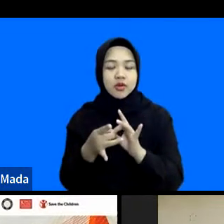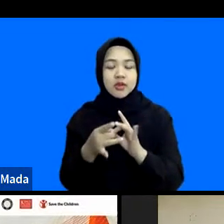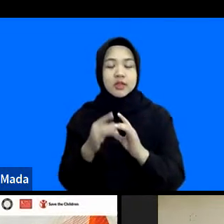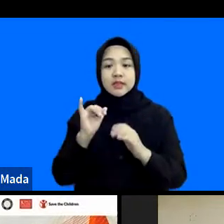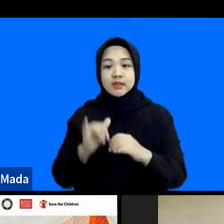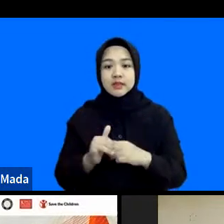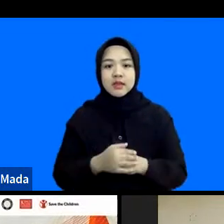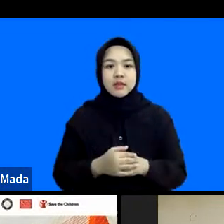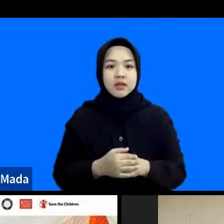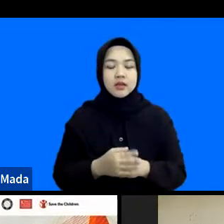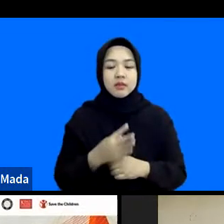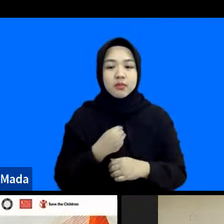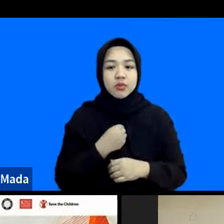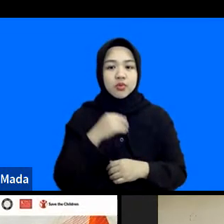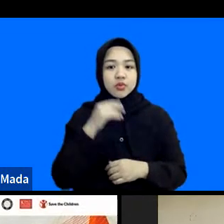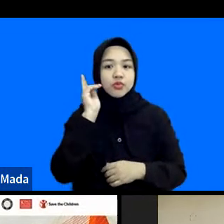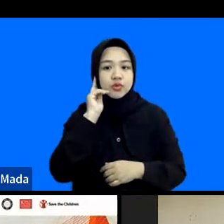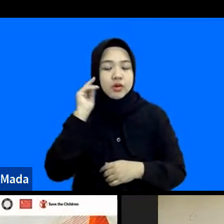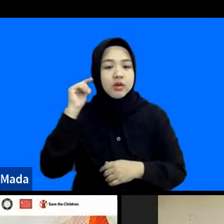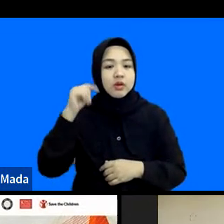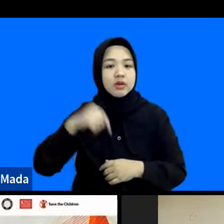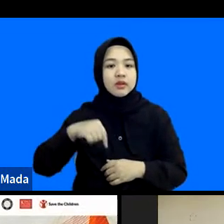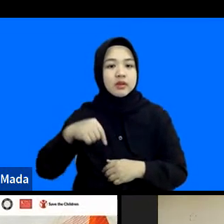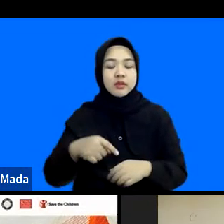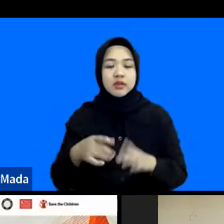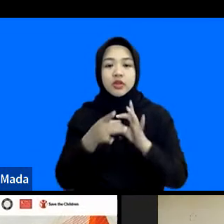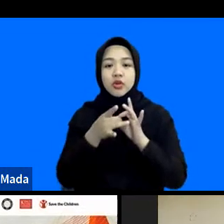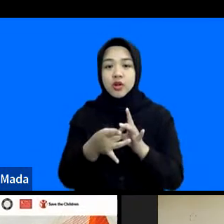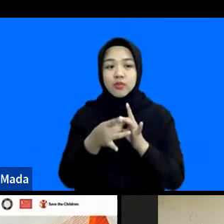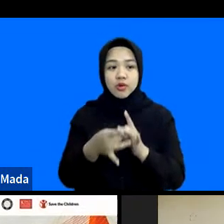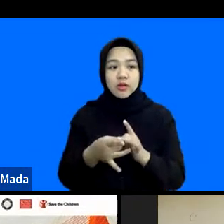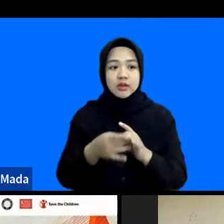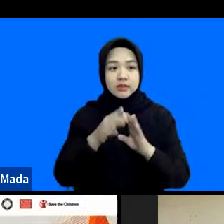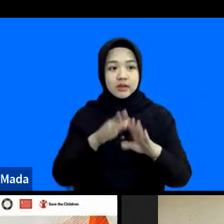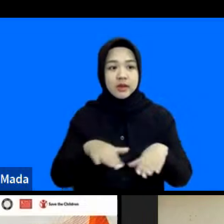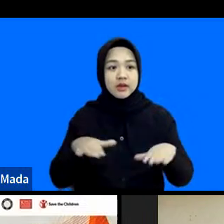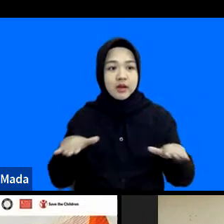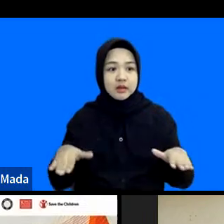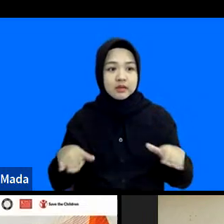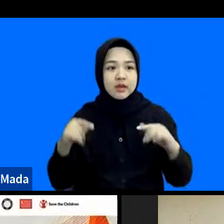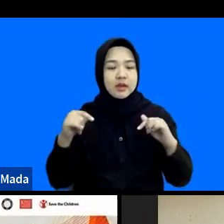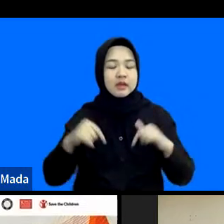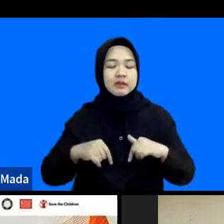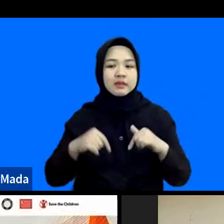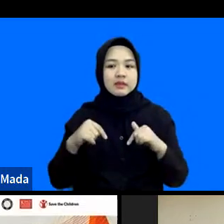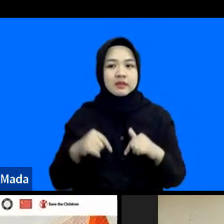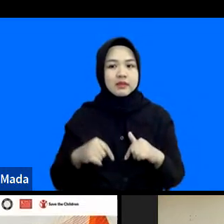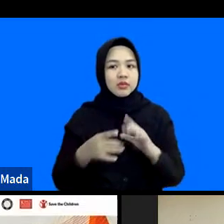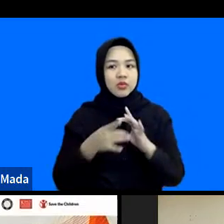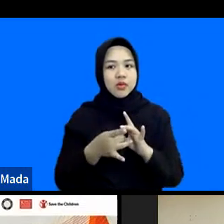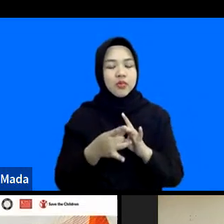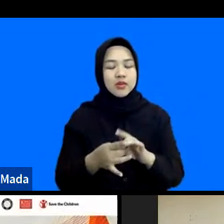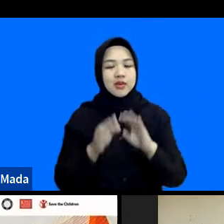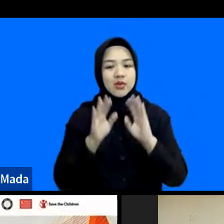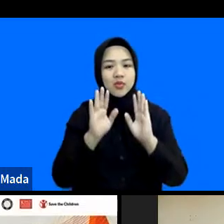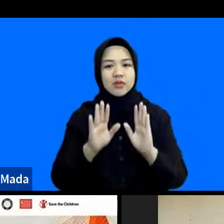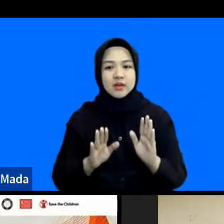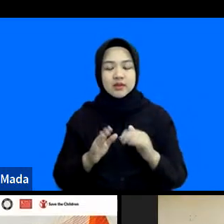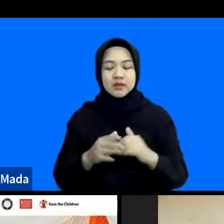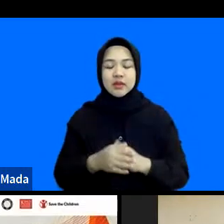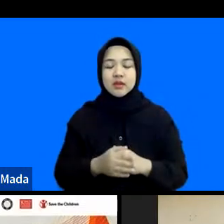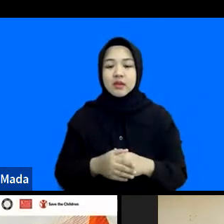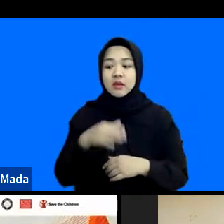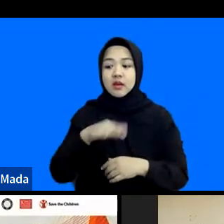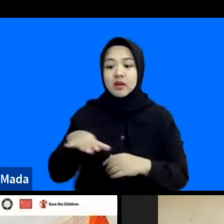kalau menurut Bunda, ini kolaborasi di antara anak-anak ini sangat luar biasa ya, anak-anak